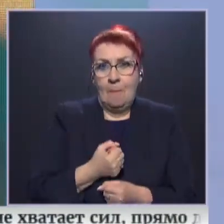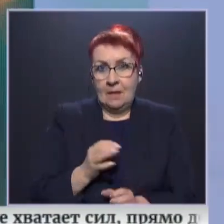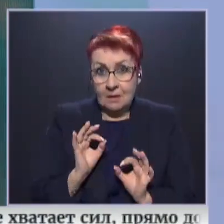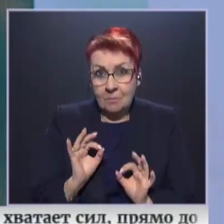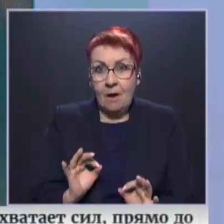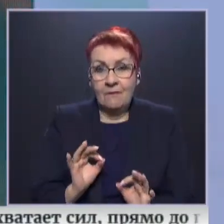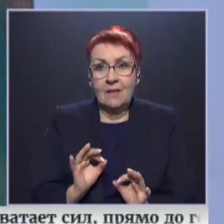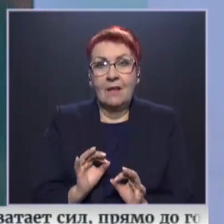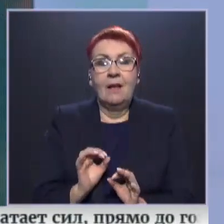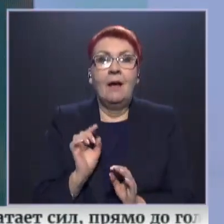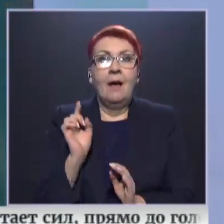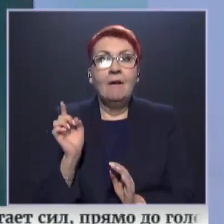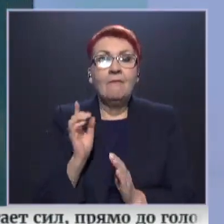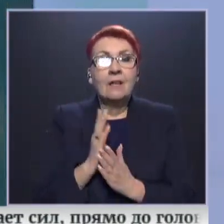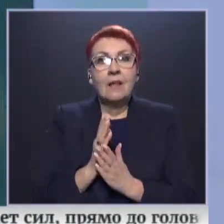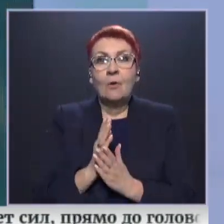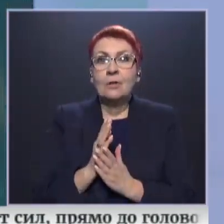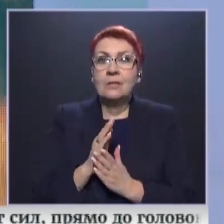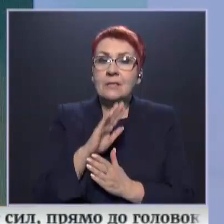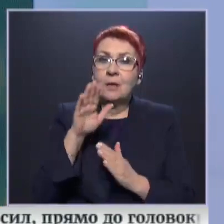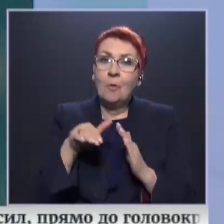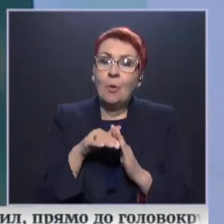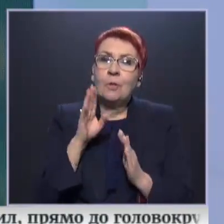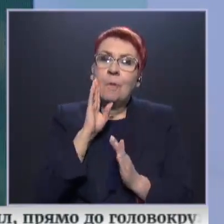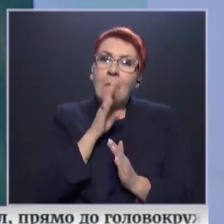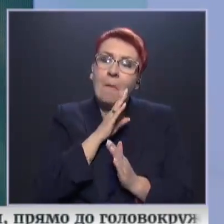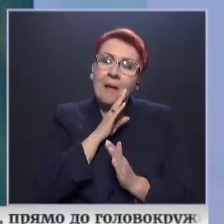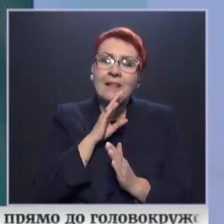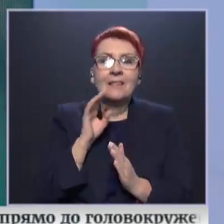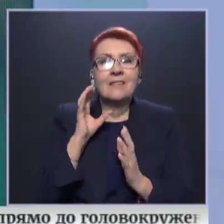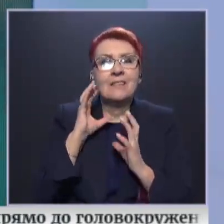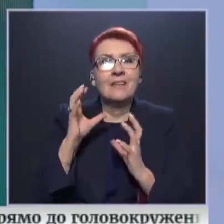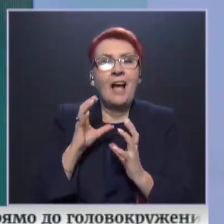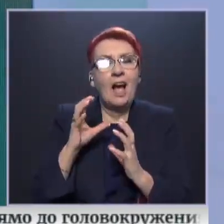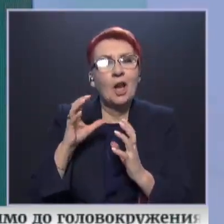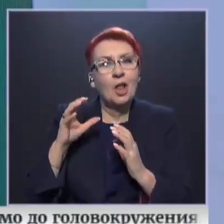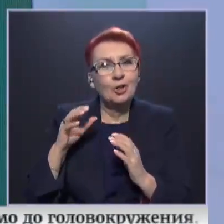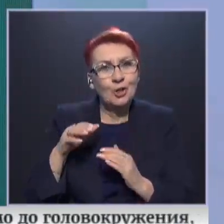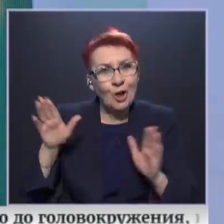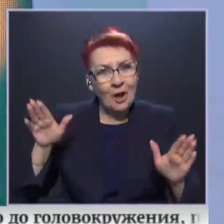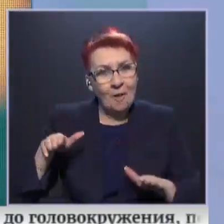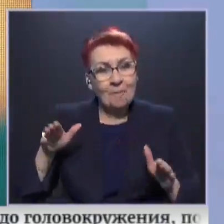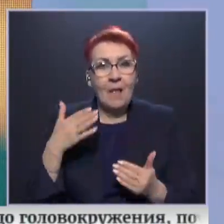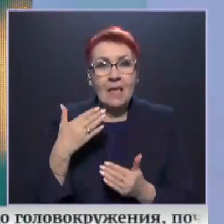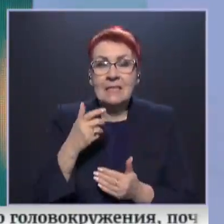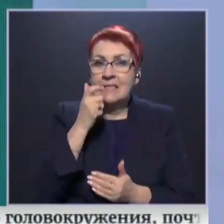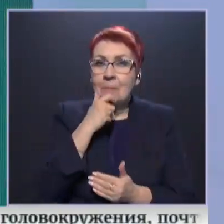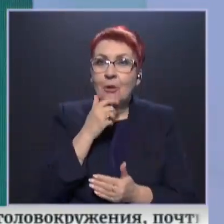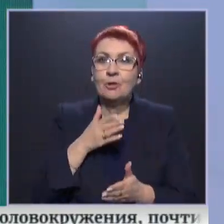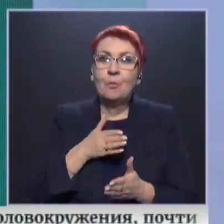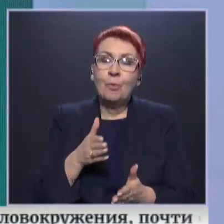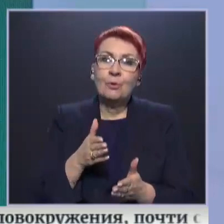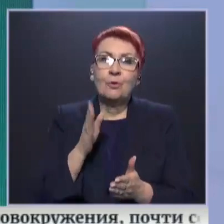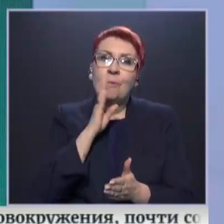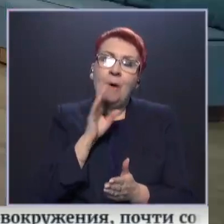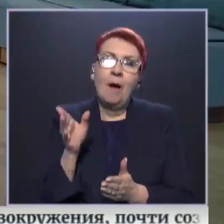покуда она находится под материнским крылышком, если не удается дипломатическим путем